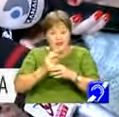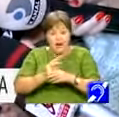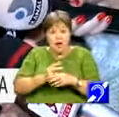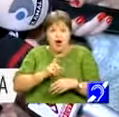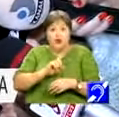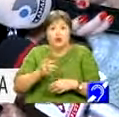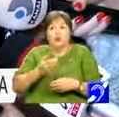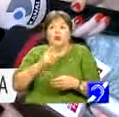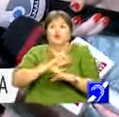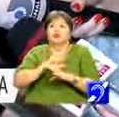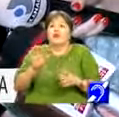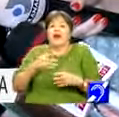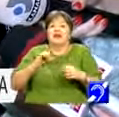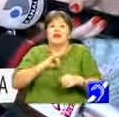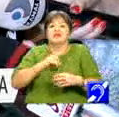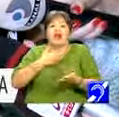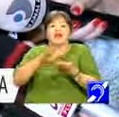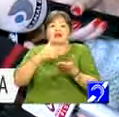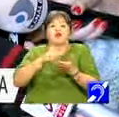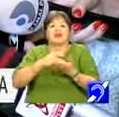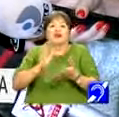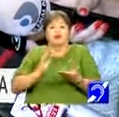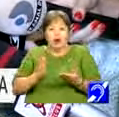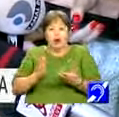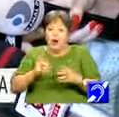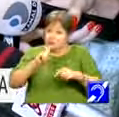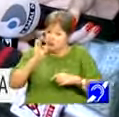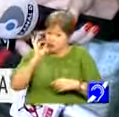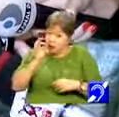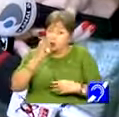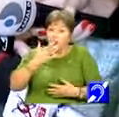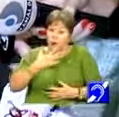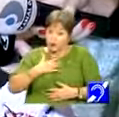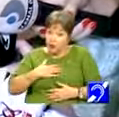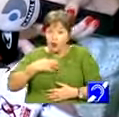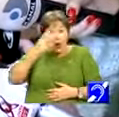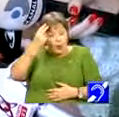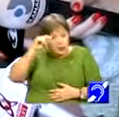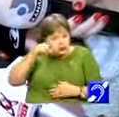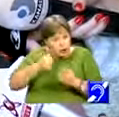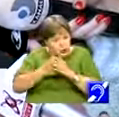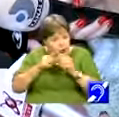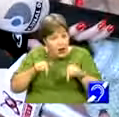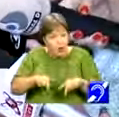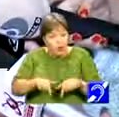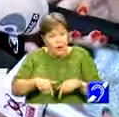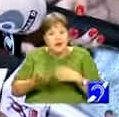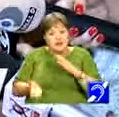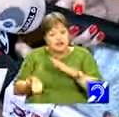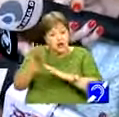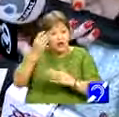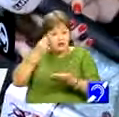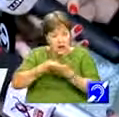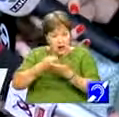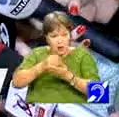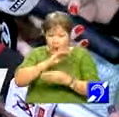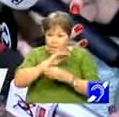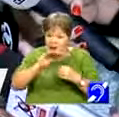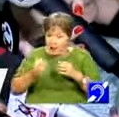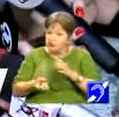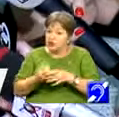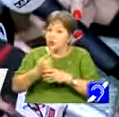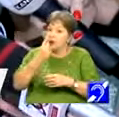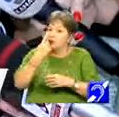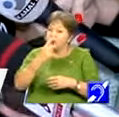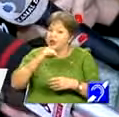facem cheltuieli sigur că ne dorim așa cum știți cum anul faci până acum ma faca sa instalat un minim de la întâi